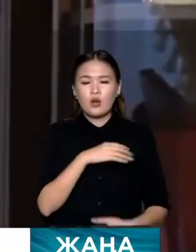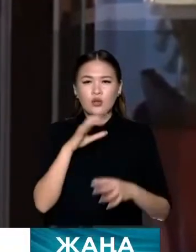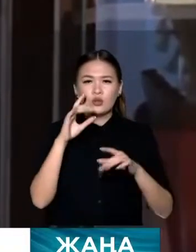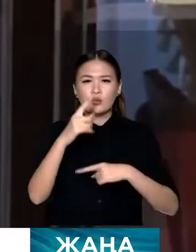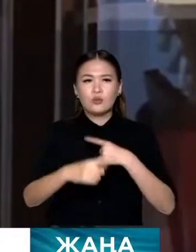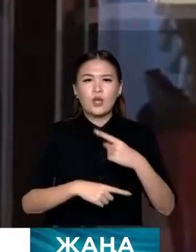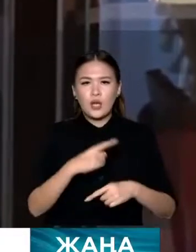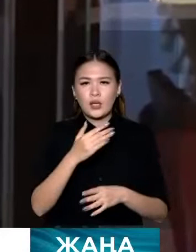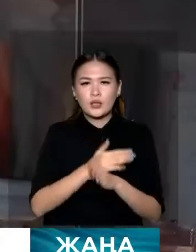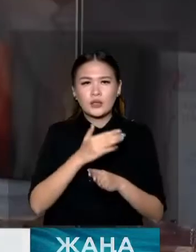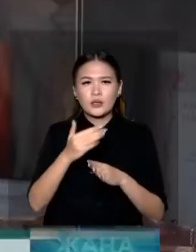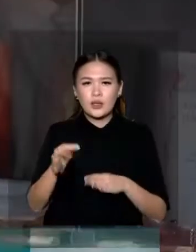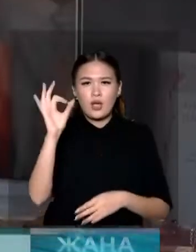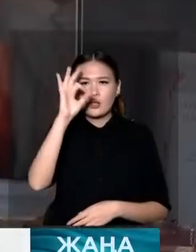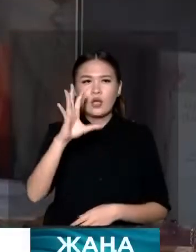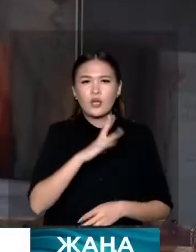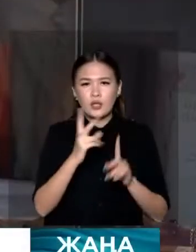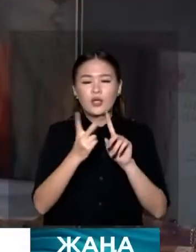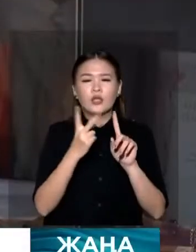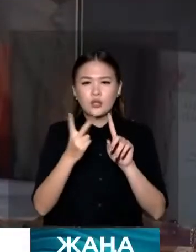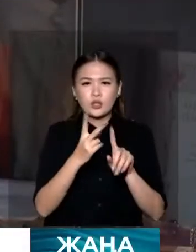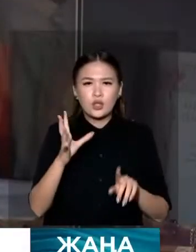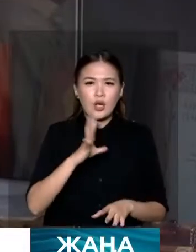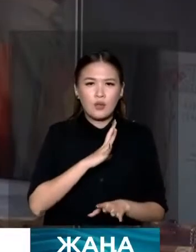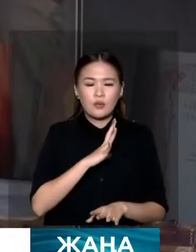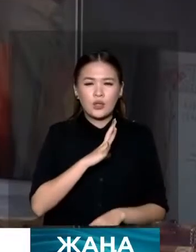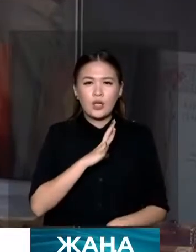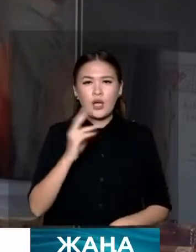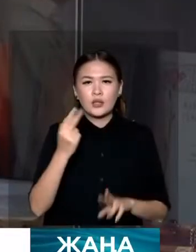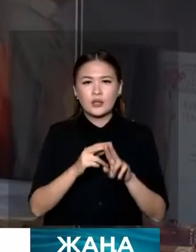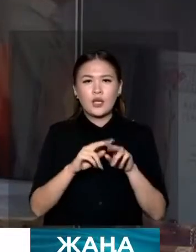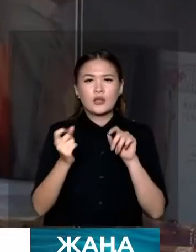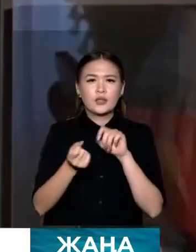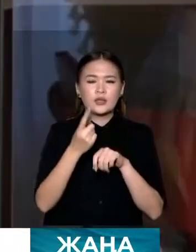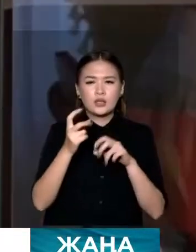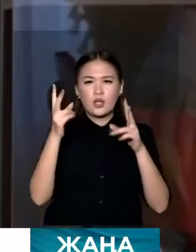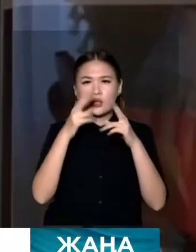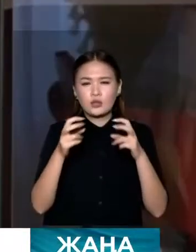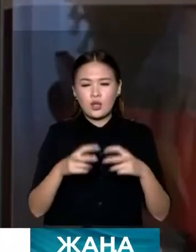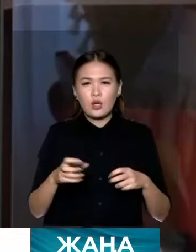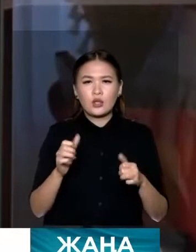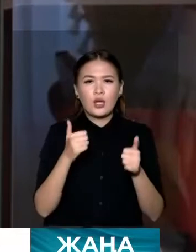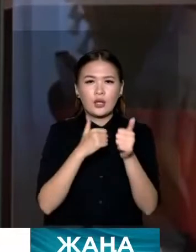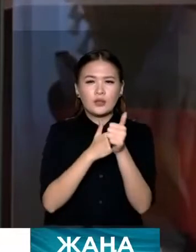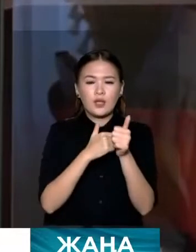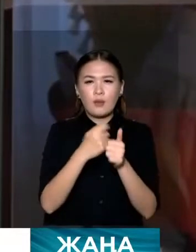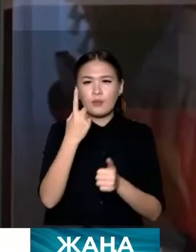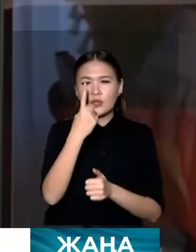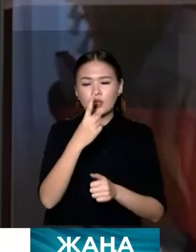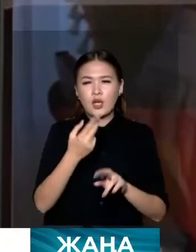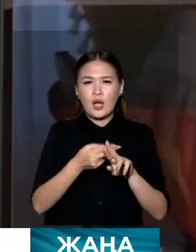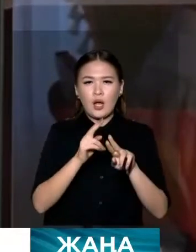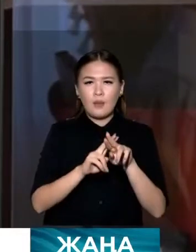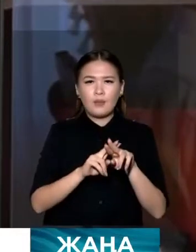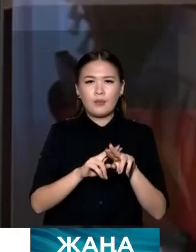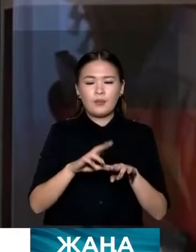халыққа кеңінен насихаттау. Екінші қабатынан сол шерағаңның зерттеушілерін бөлмесін дайын. Сонымен қатар бірінші қабатта мәжіліс